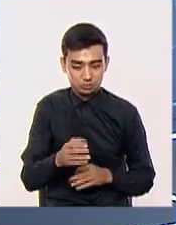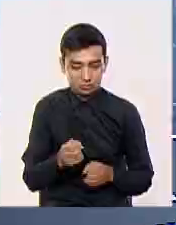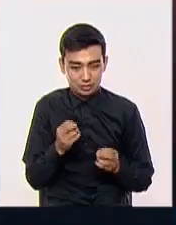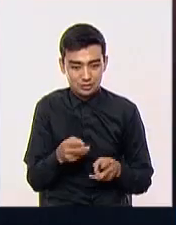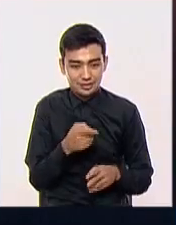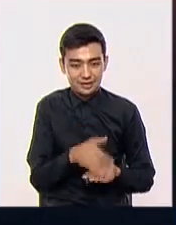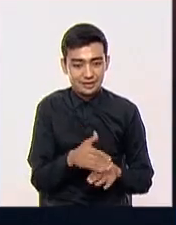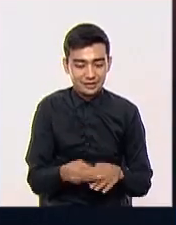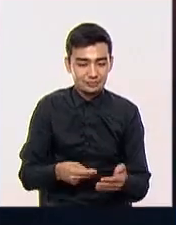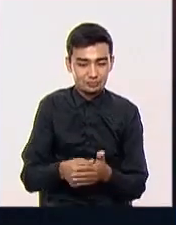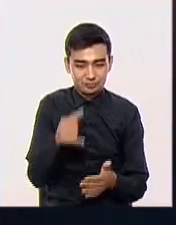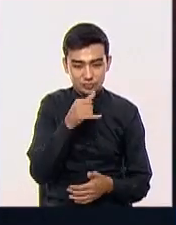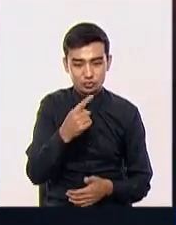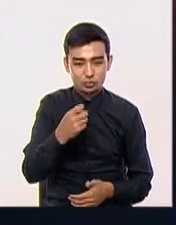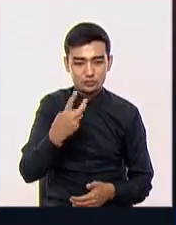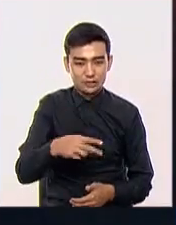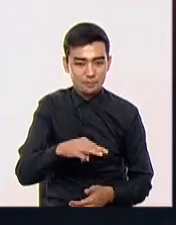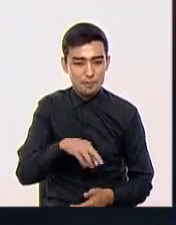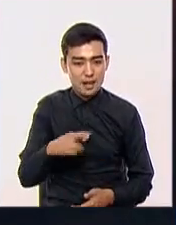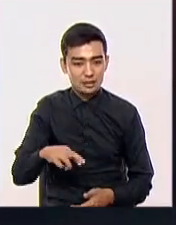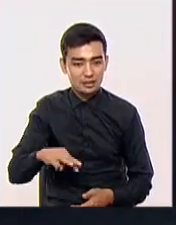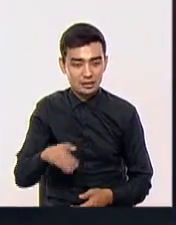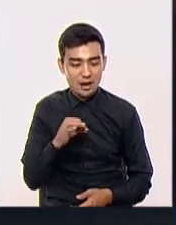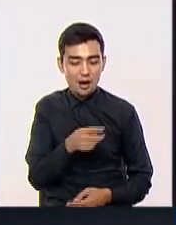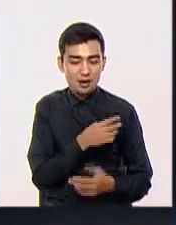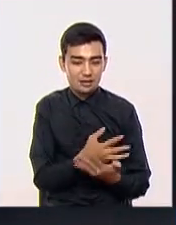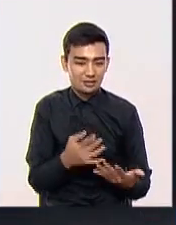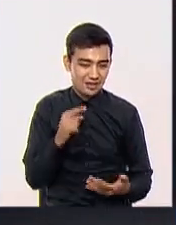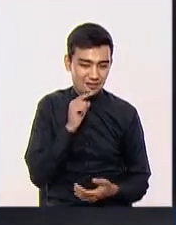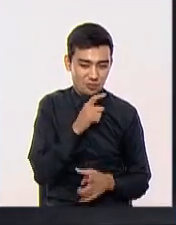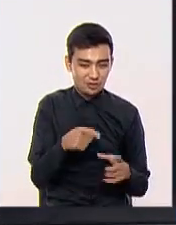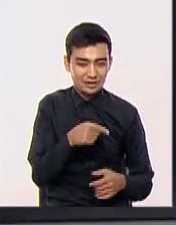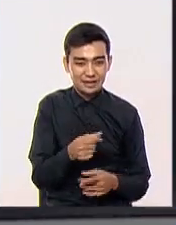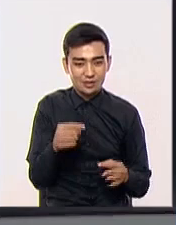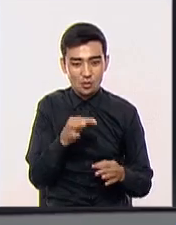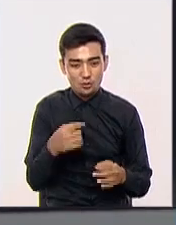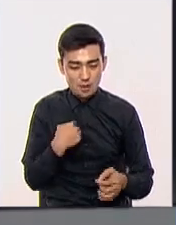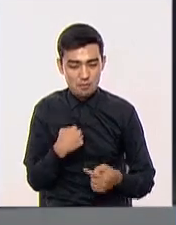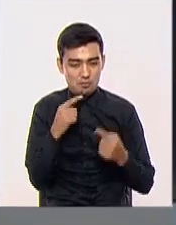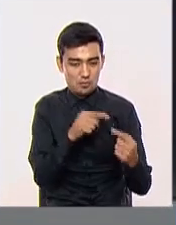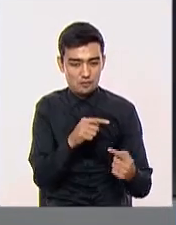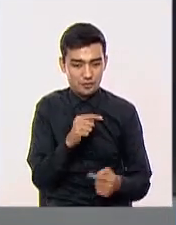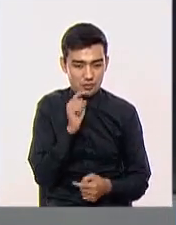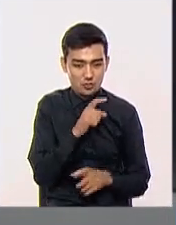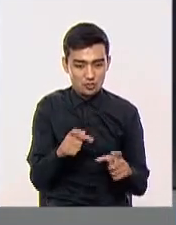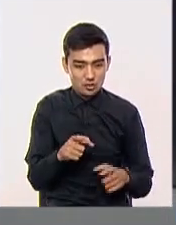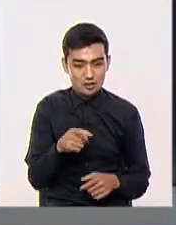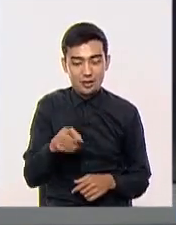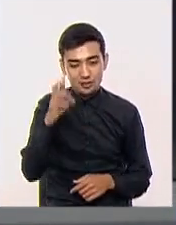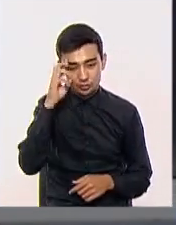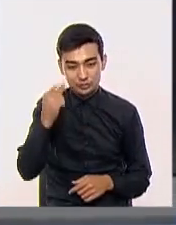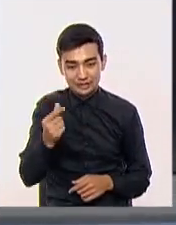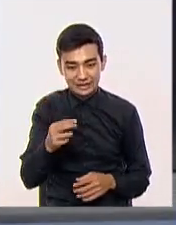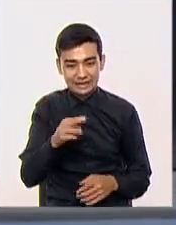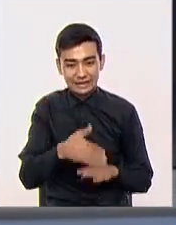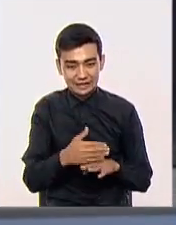несие сомасы шамамен 120 миллиард теңге. Ал кейбір экономистер қаржы министрлігінің бұл ұсынысына қарсы, мамандар бюджеттік кредитті